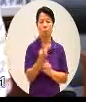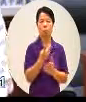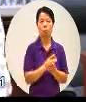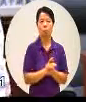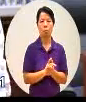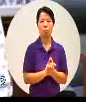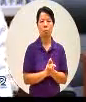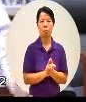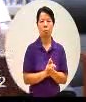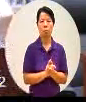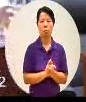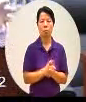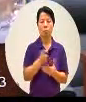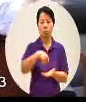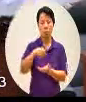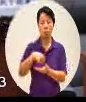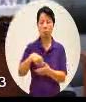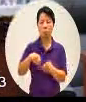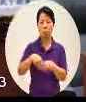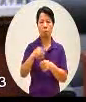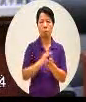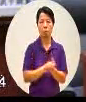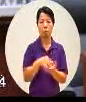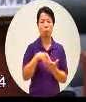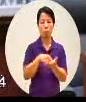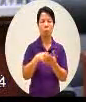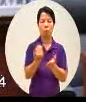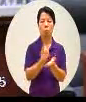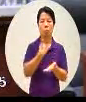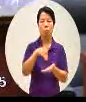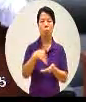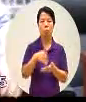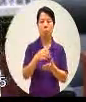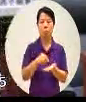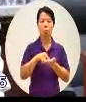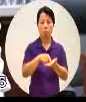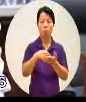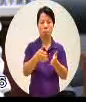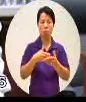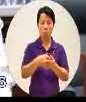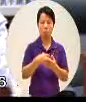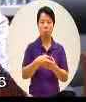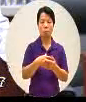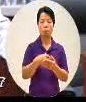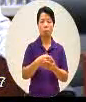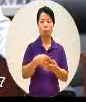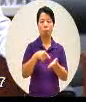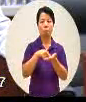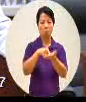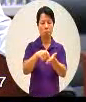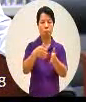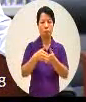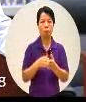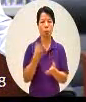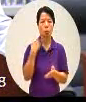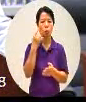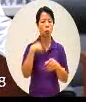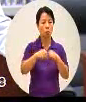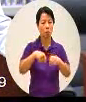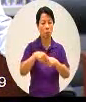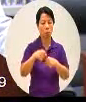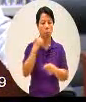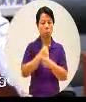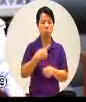啊。您写计划，中央的预算一定爱您写计划去你讨嘛。你计划无做出来，无做